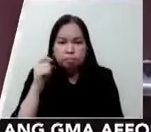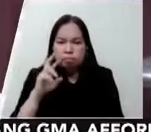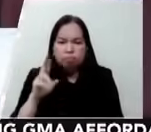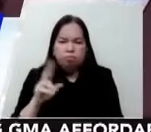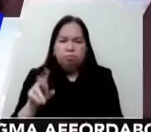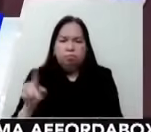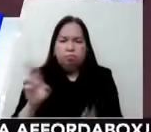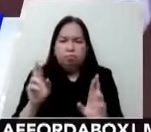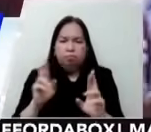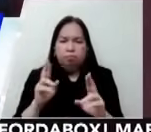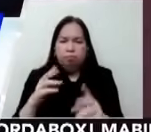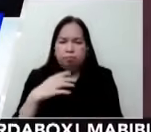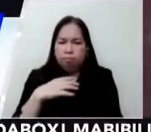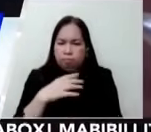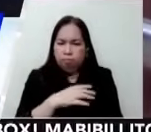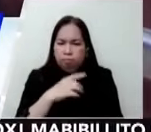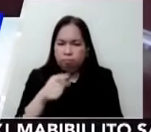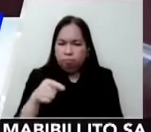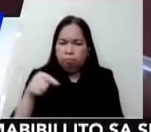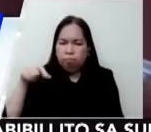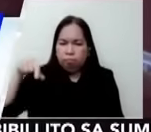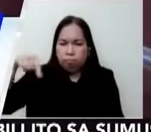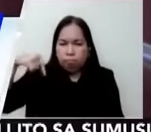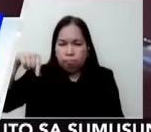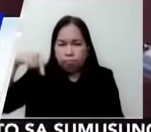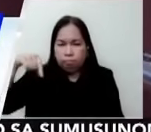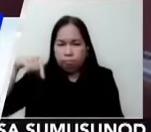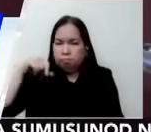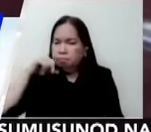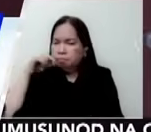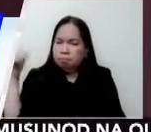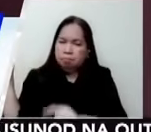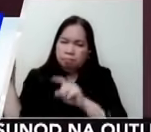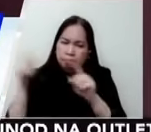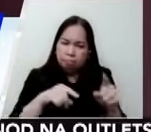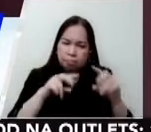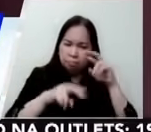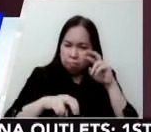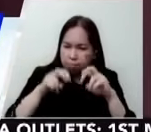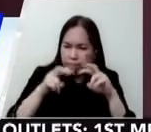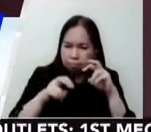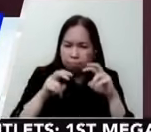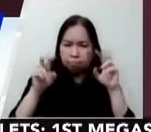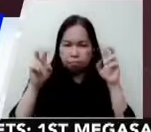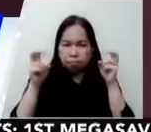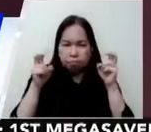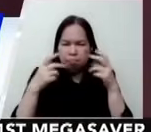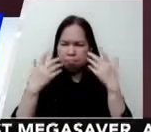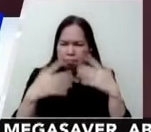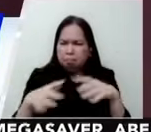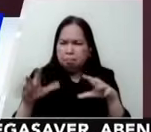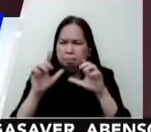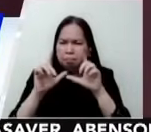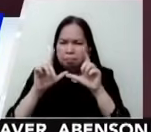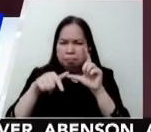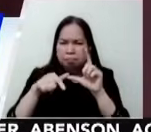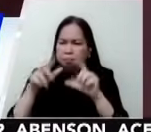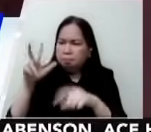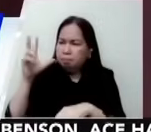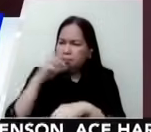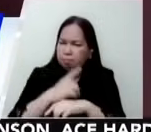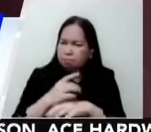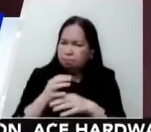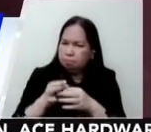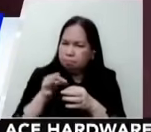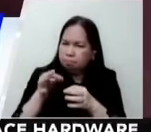Kamara laban kay Quiboloy na hindi rin sumipot sa pag-iimbestigan nila sa issue. Paso na raw kasi ang tatlong araw na palugit na hiniling ni Attorney